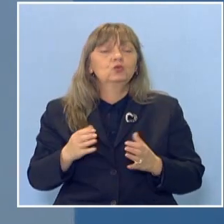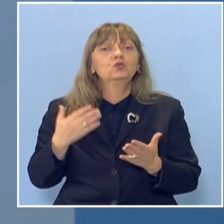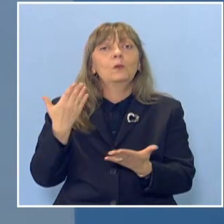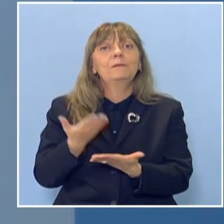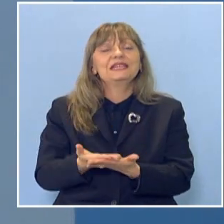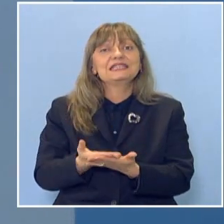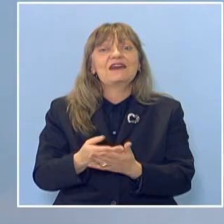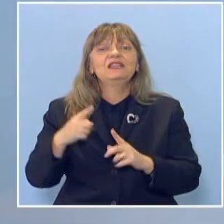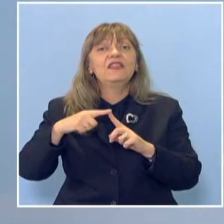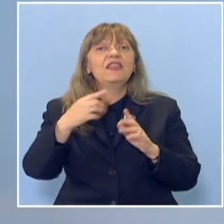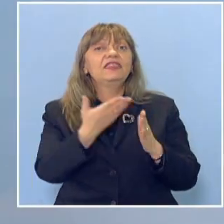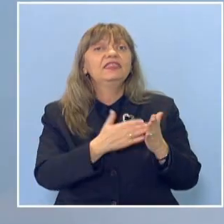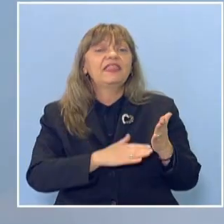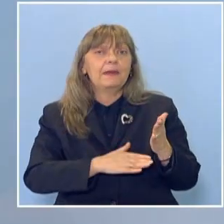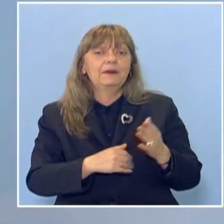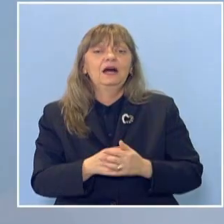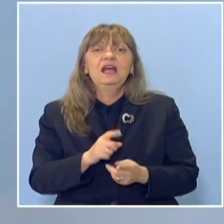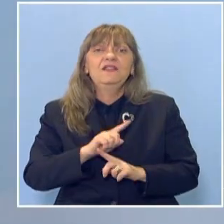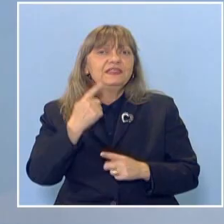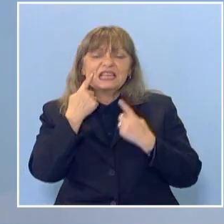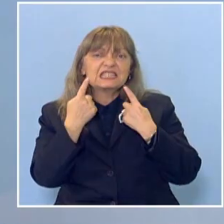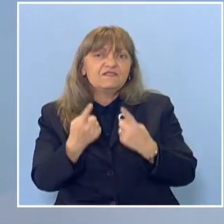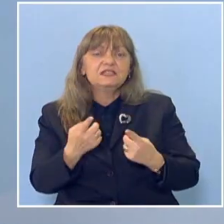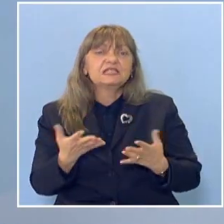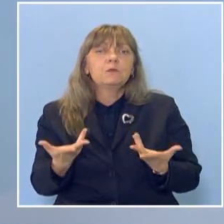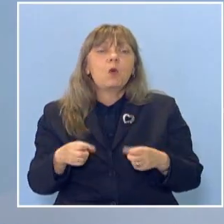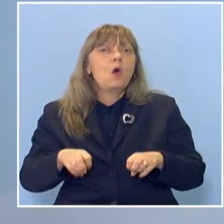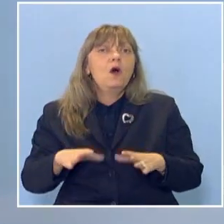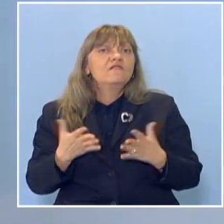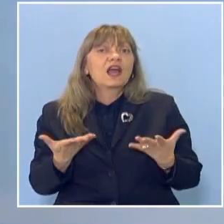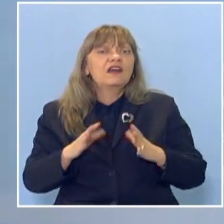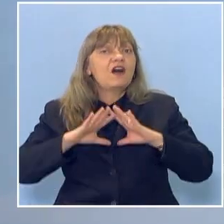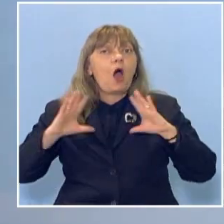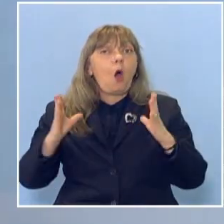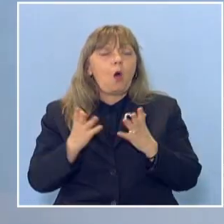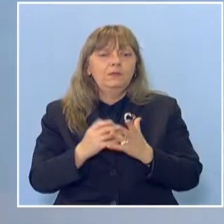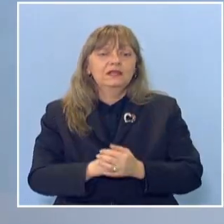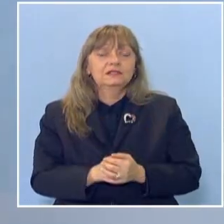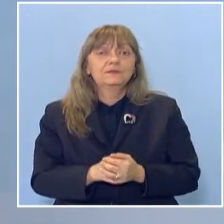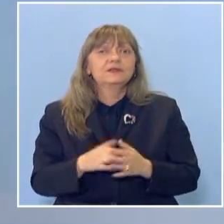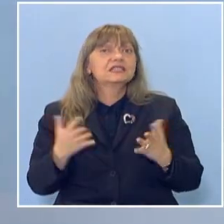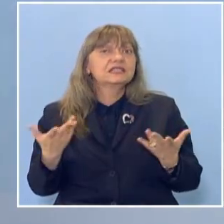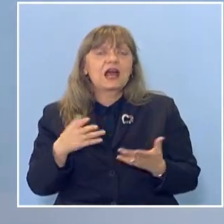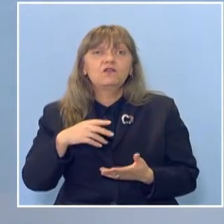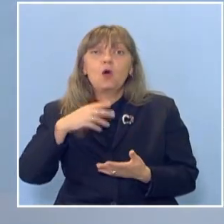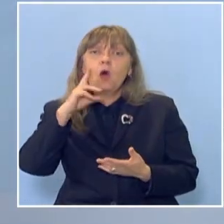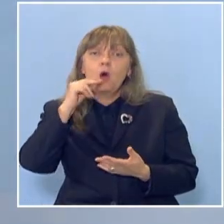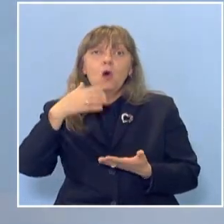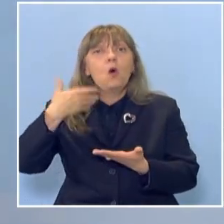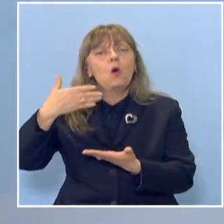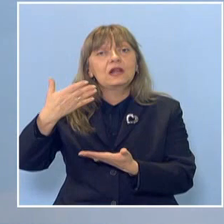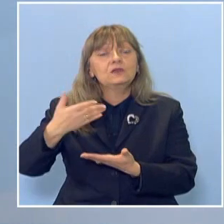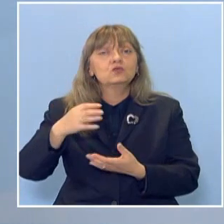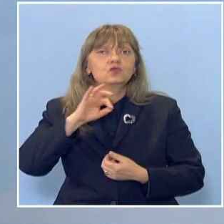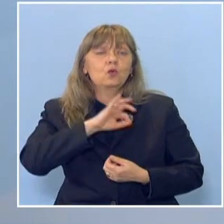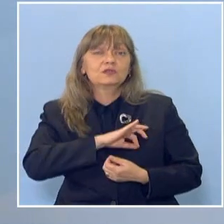темата. Независимо в каква област е определен. Да. С какво ораторството успява да разшири